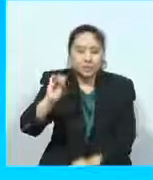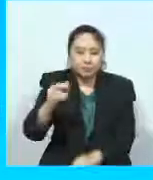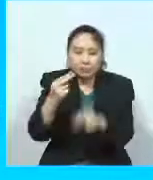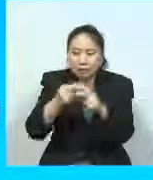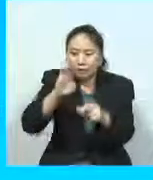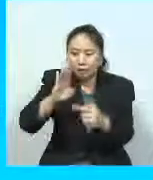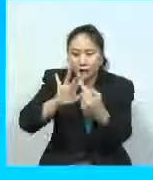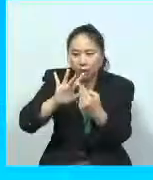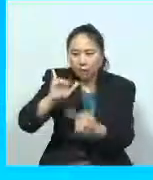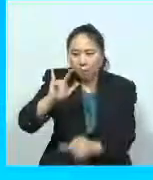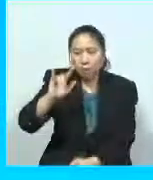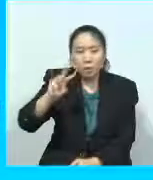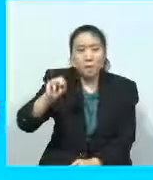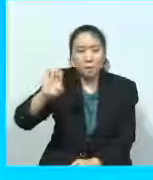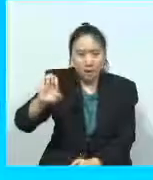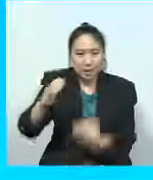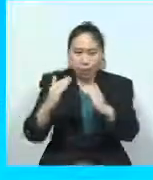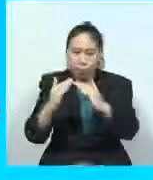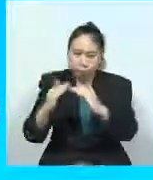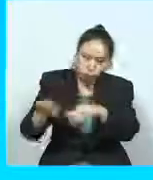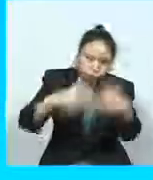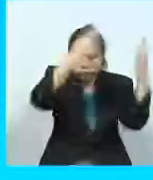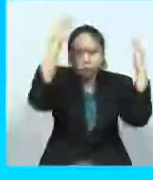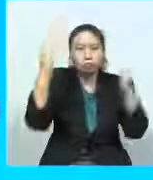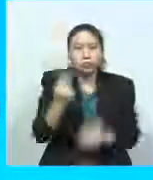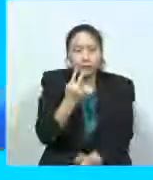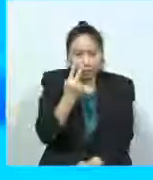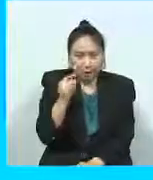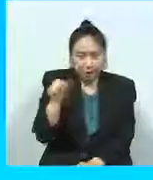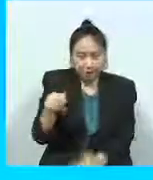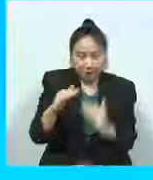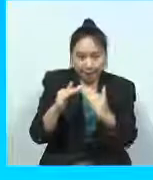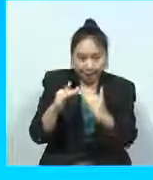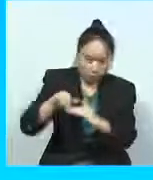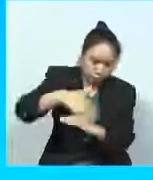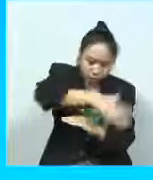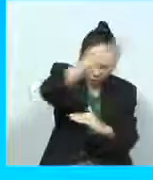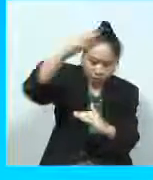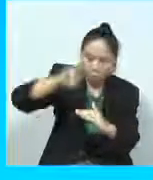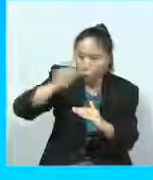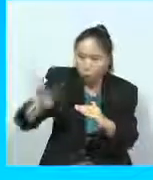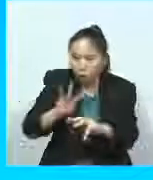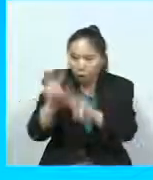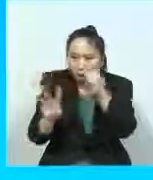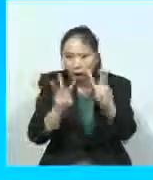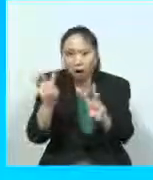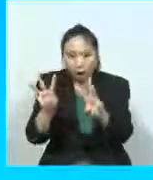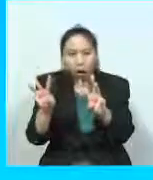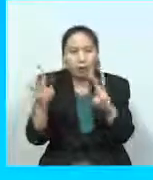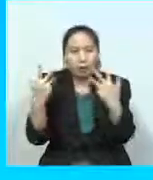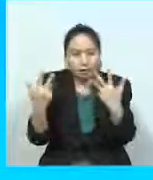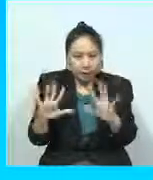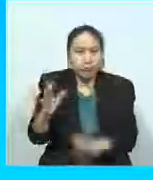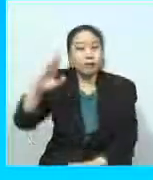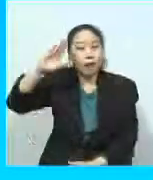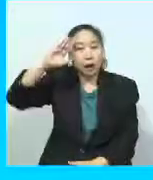หลังคาเนี่ยเสียหายแล้วก็พัดปลิวลงมาอย่างที่คุณผู้ชมเห็นเนี่ยค่ะอันนี้คือหลังคานะคะหายไปเกือบทั้งหลังเลยและหลังจากเกิดเห